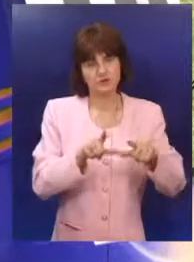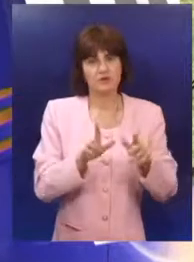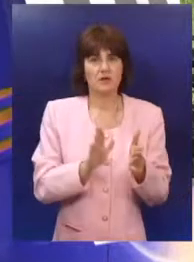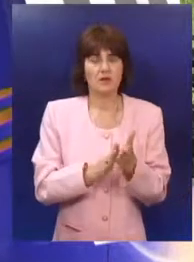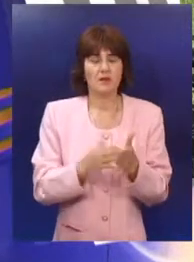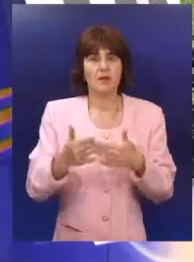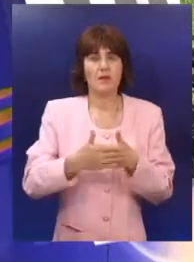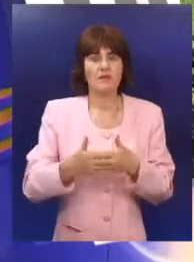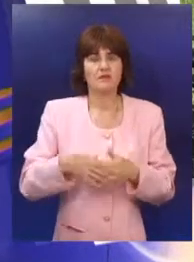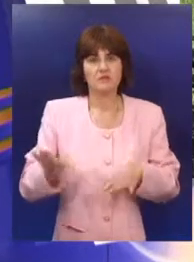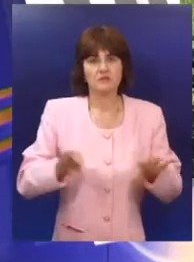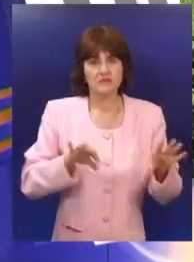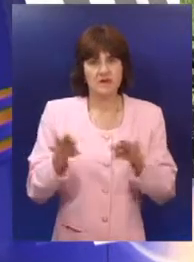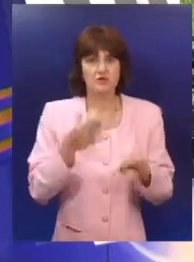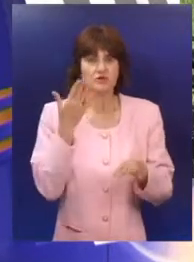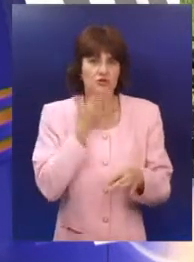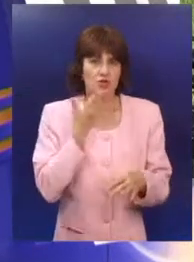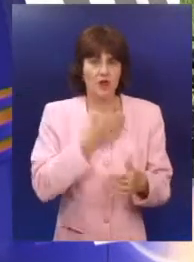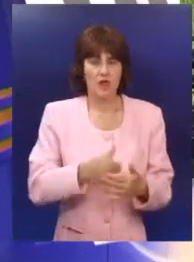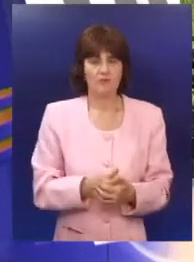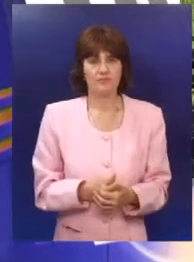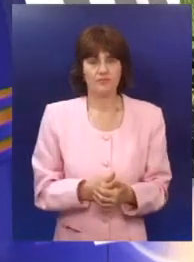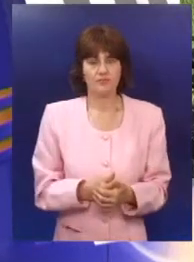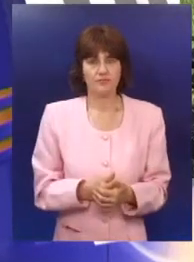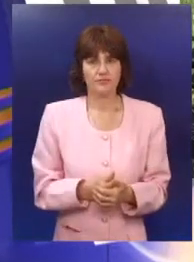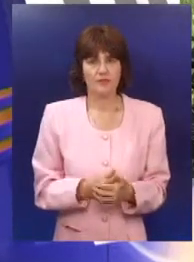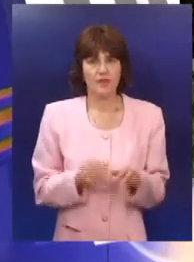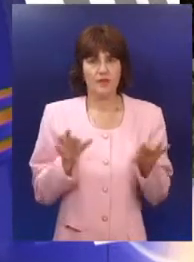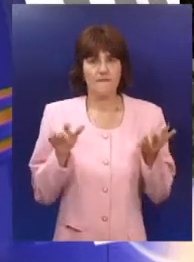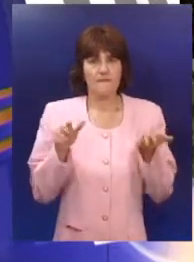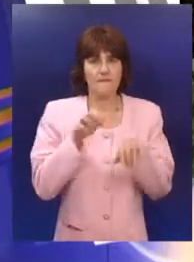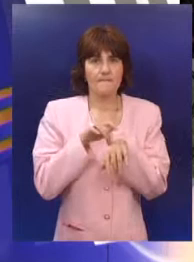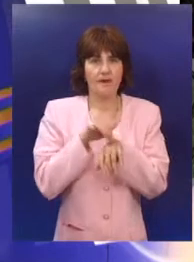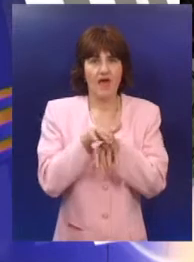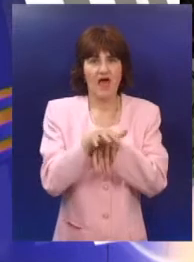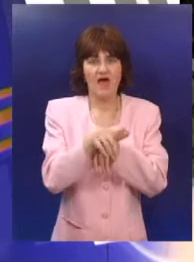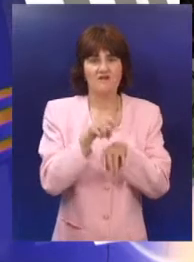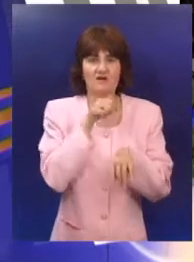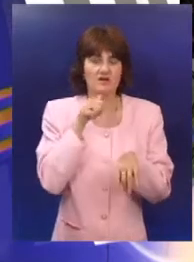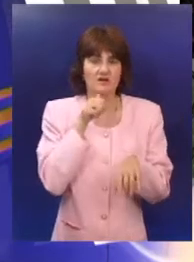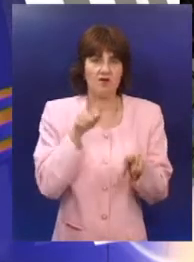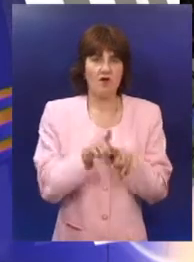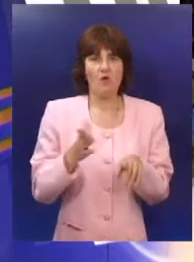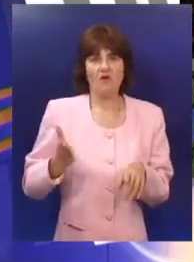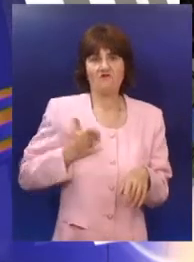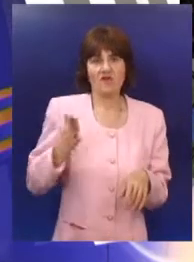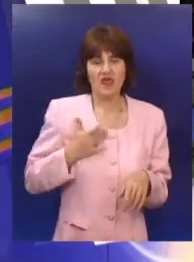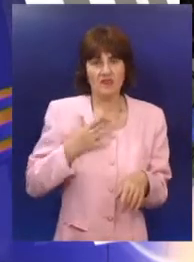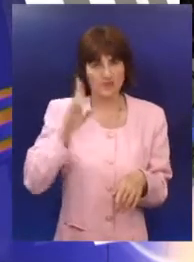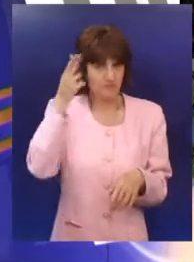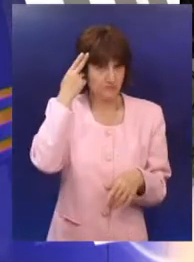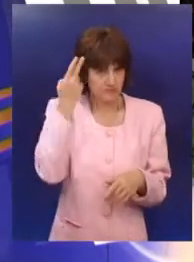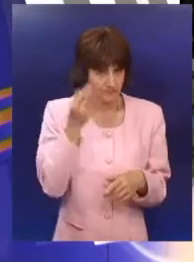u trgoprometovim prodavnicama i školama. Mrav je inače u prirodi važi kao vredna